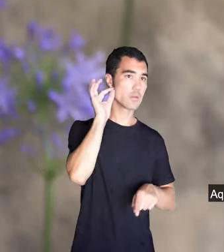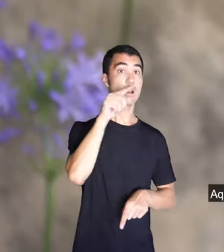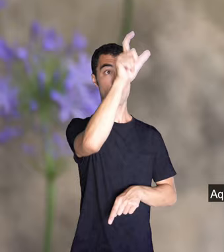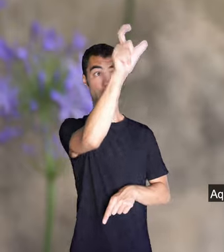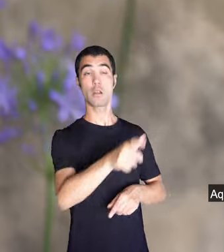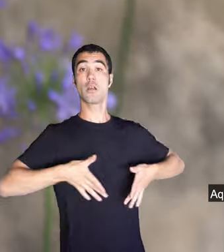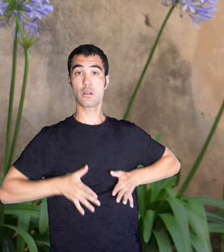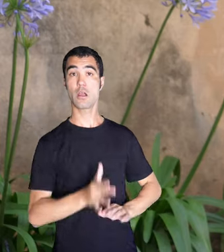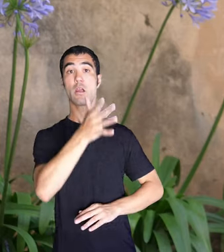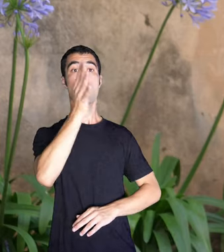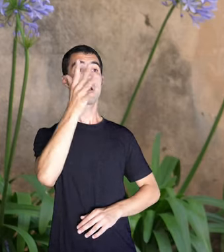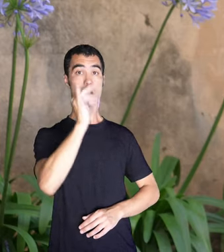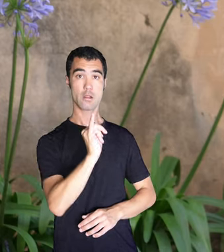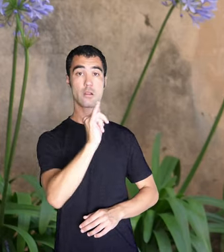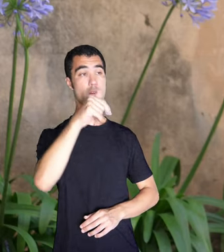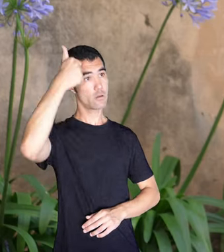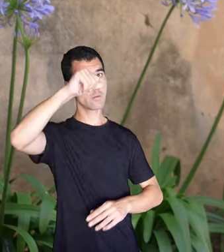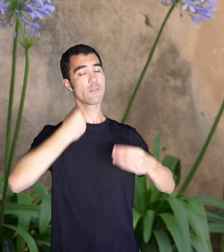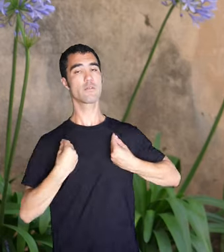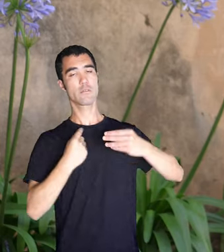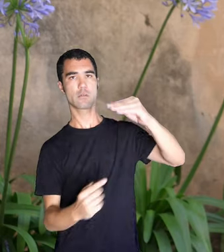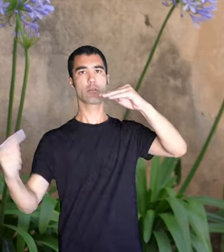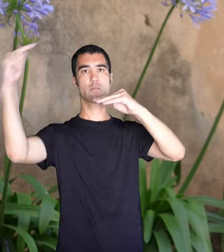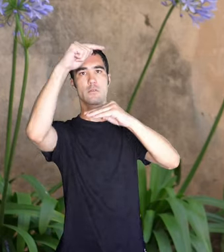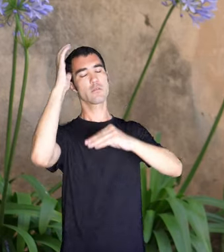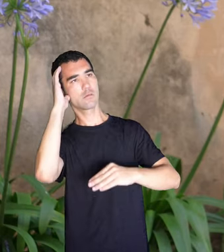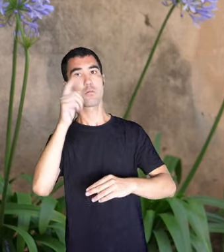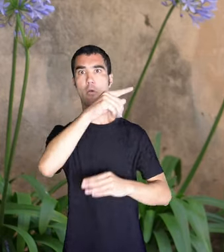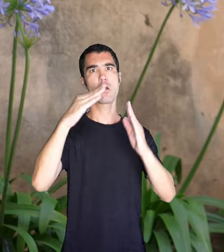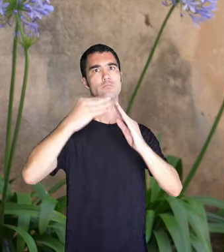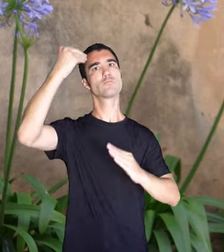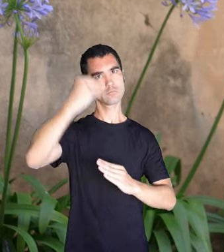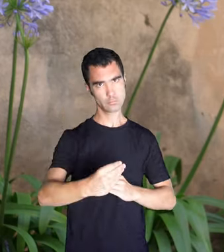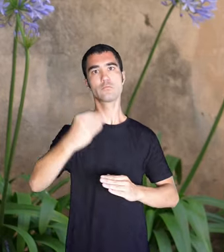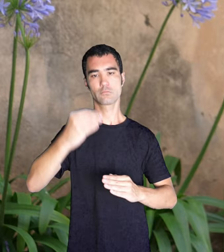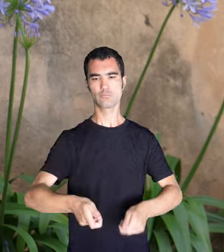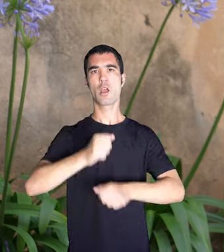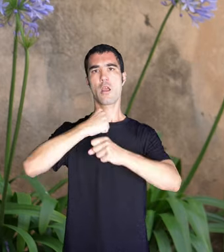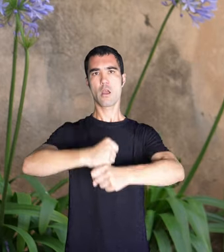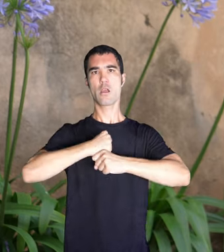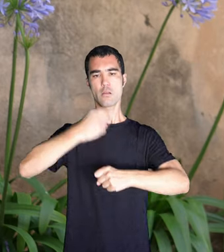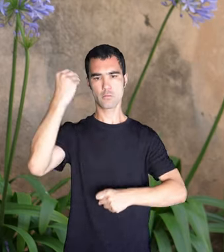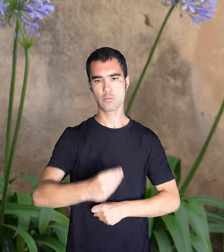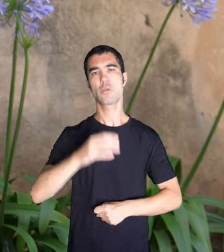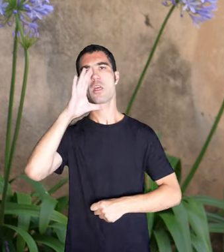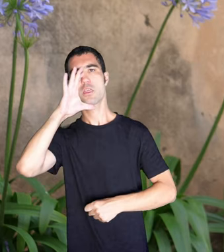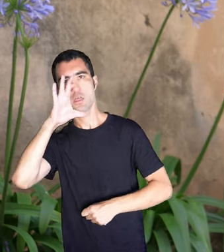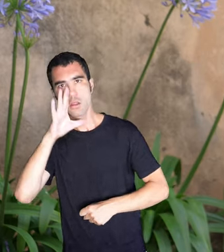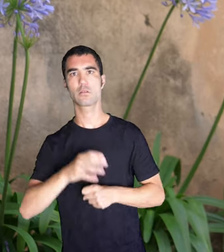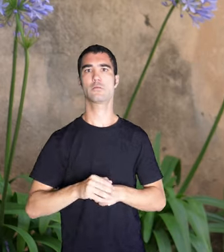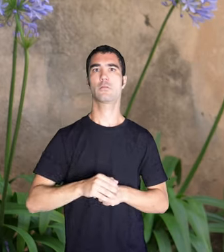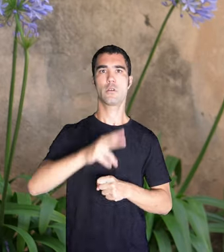el fill dormia dalt. Si era una casa gran, tenien un bon cavall i tenien porcs i tenien de